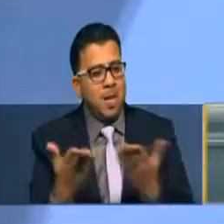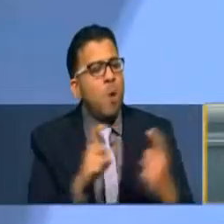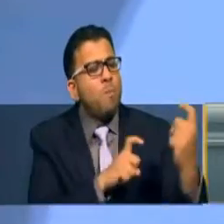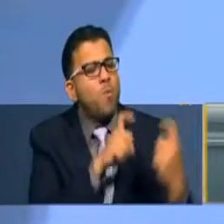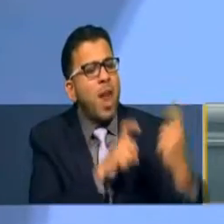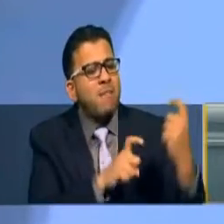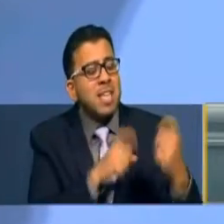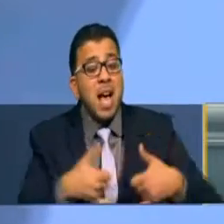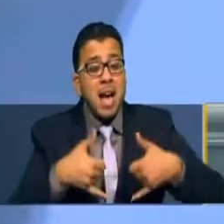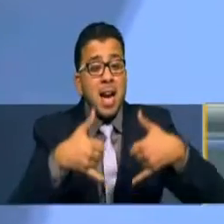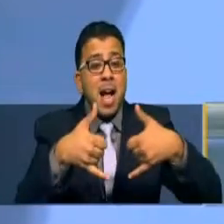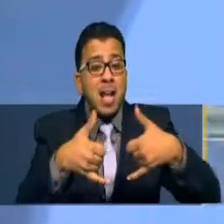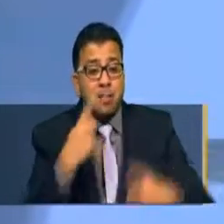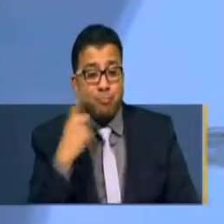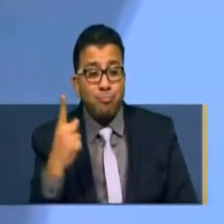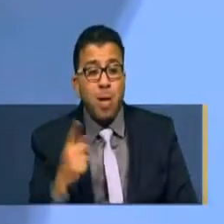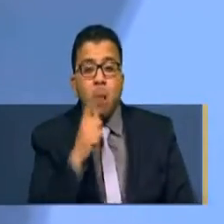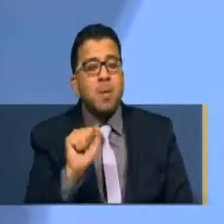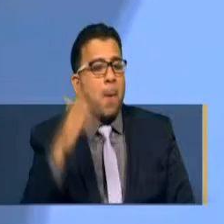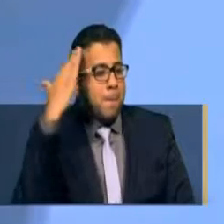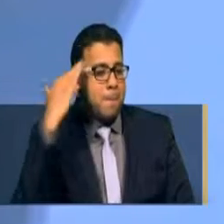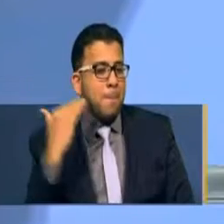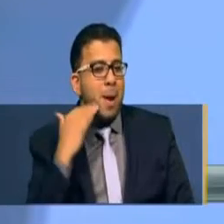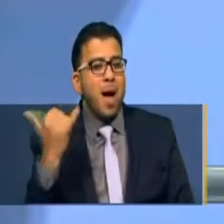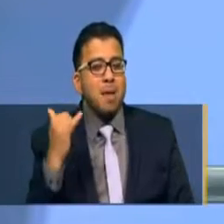للمنافسة على كأس الأندية العربية للسيدات